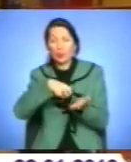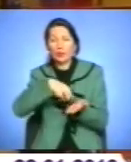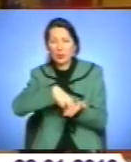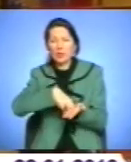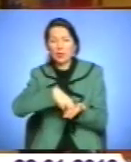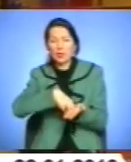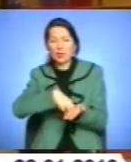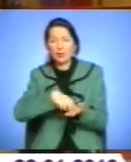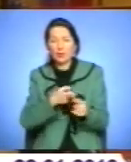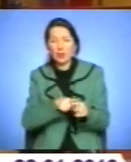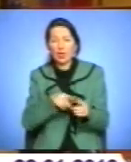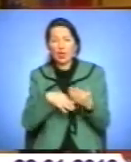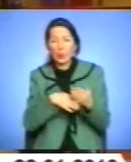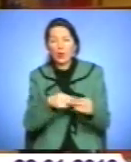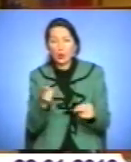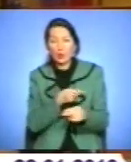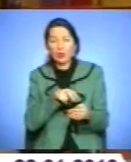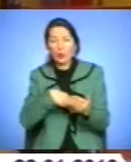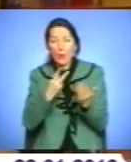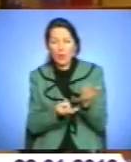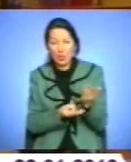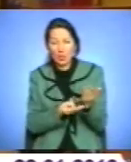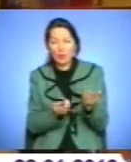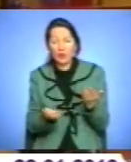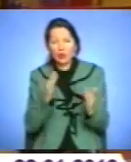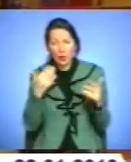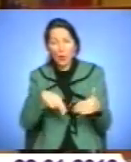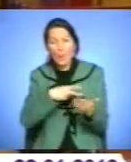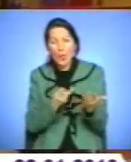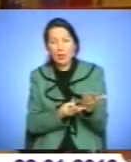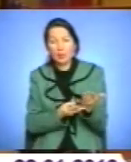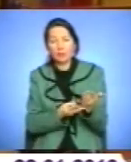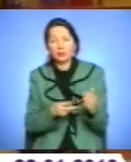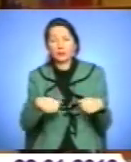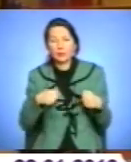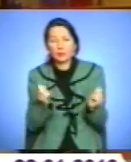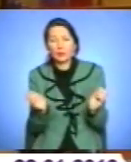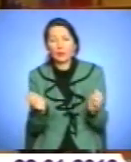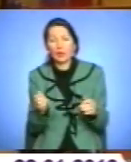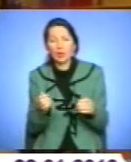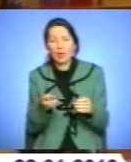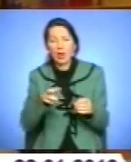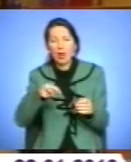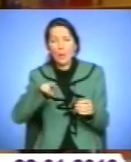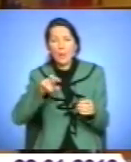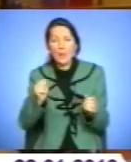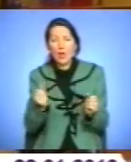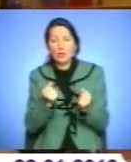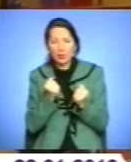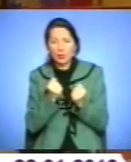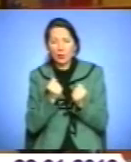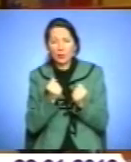уникнути падіння. Якщо ж ви все-таки падаєте, постарайтеся згрупувати, напружити м'язи і під час падіння падати на бік,